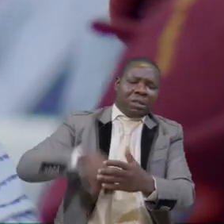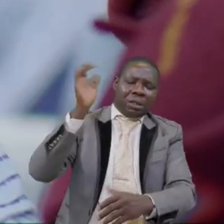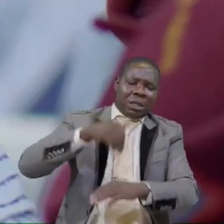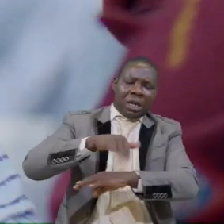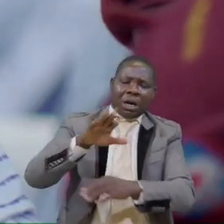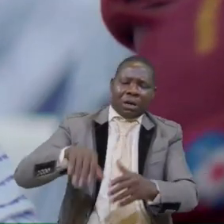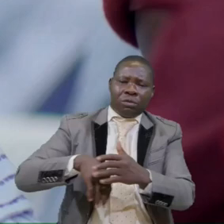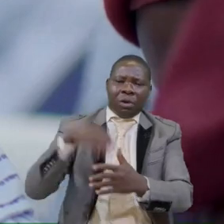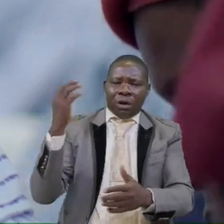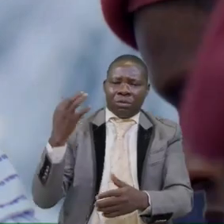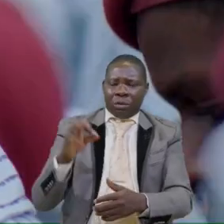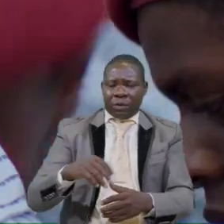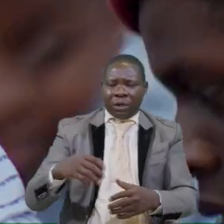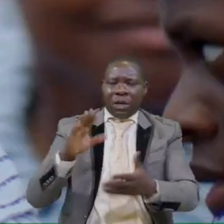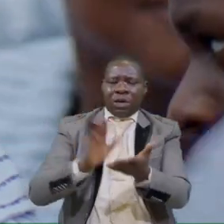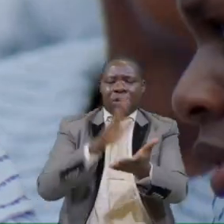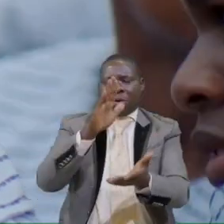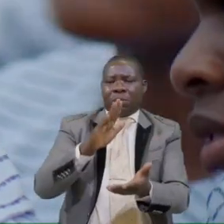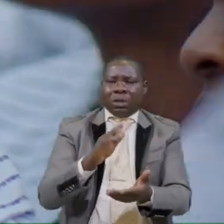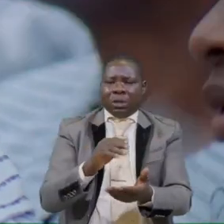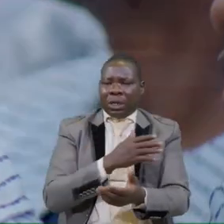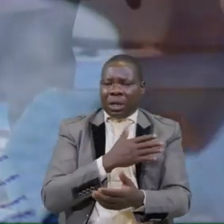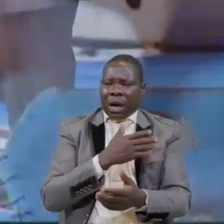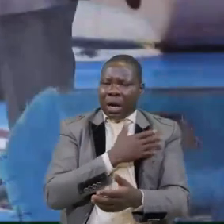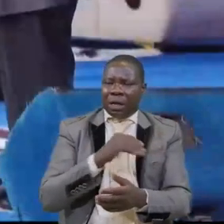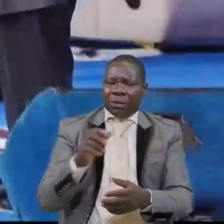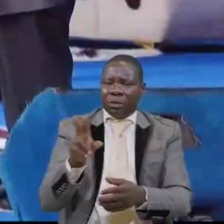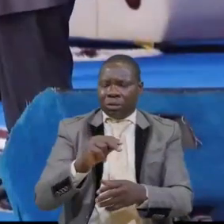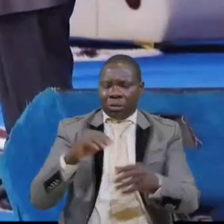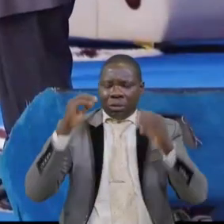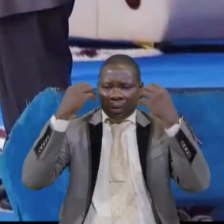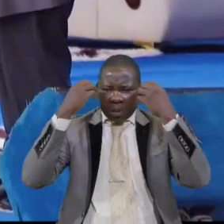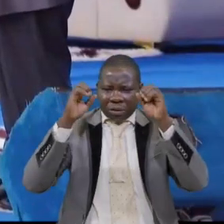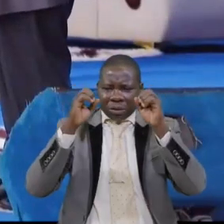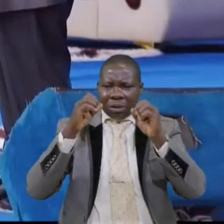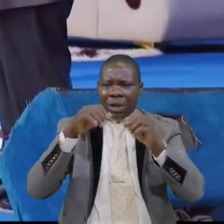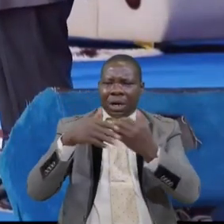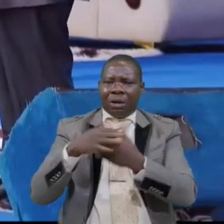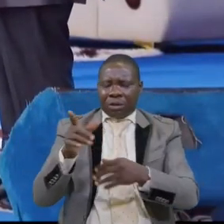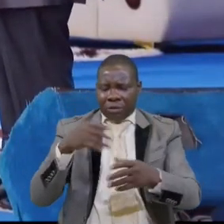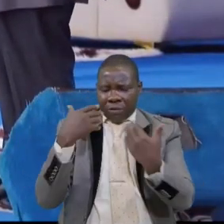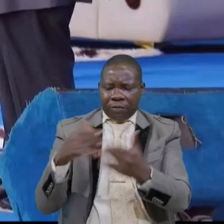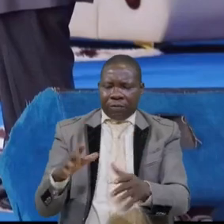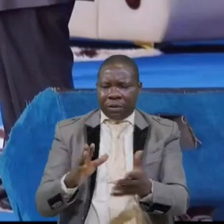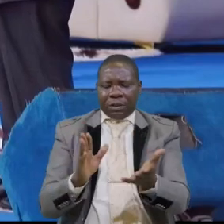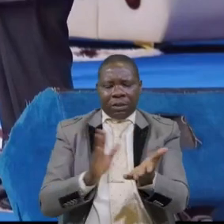avez l'éducation, mais dans la vie, après avoir quitté le secondaire,